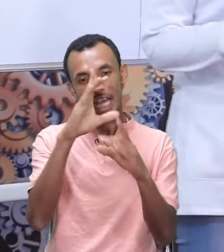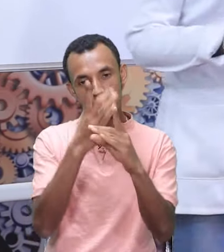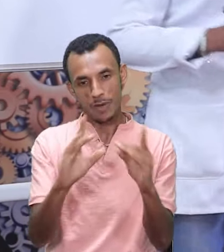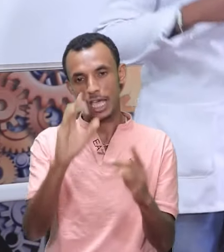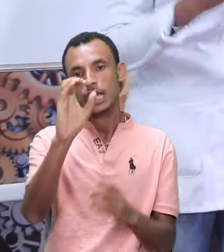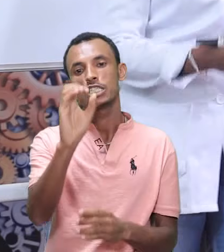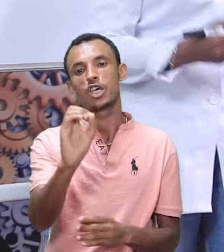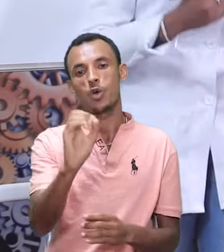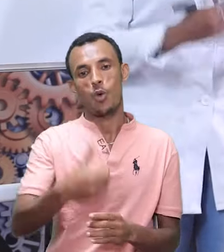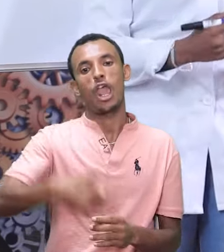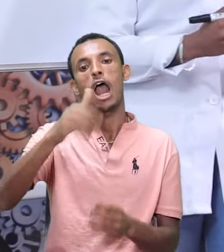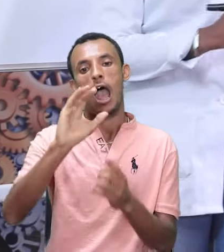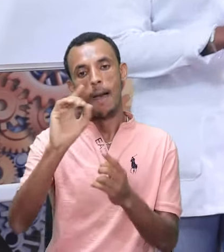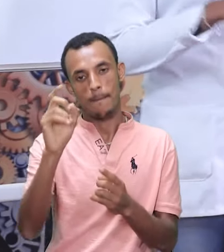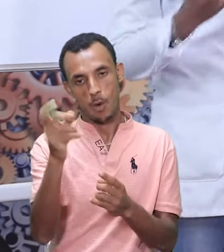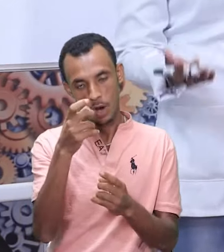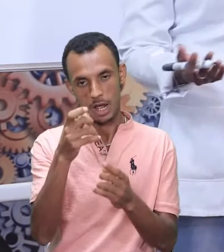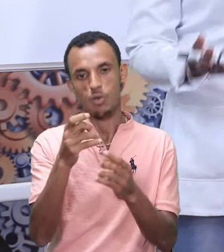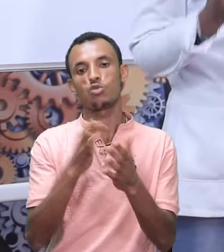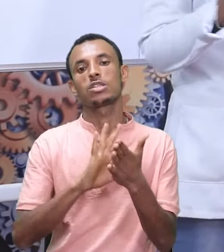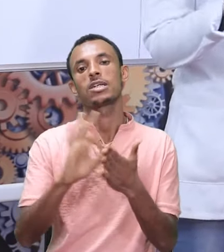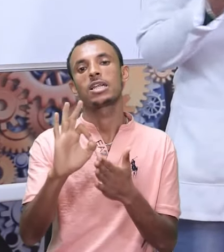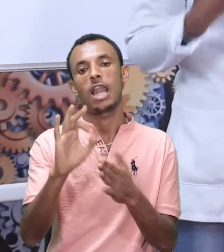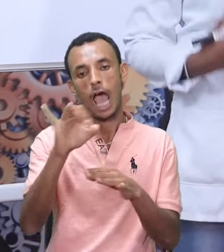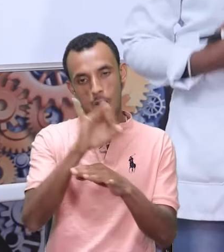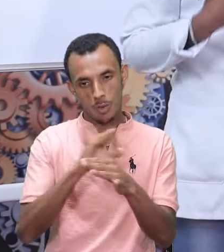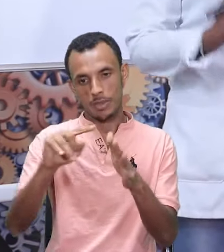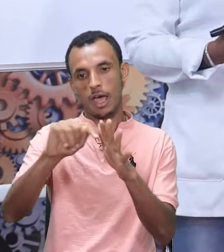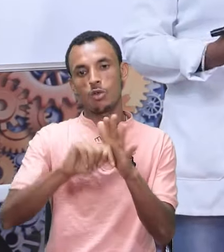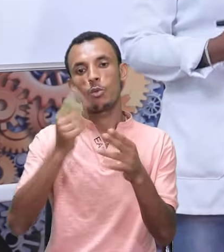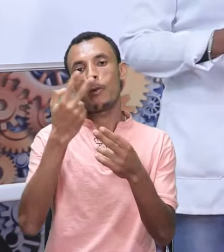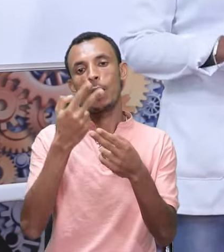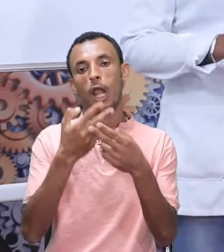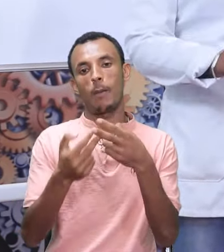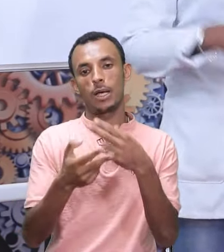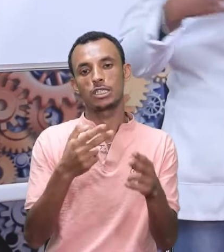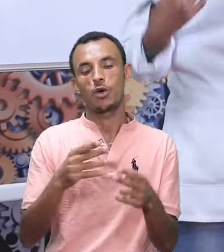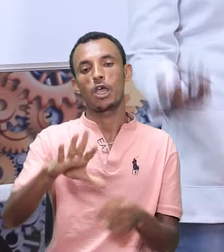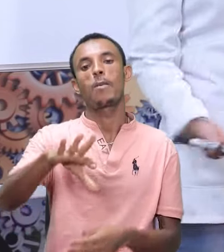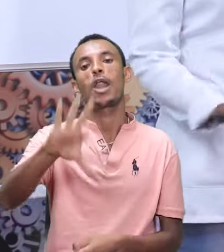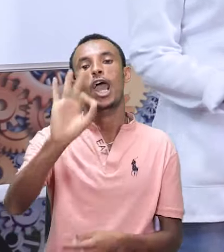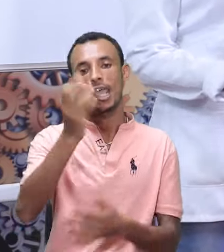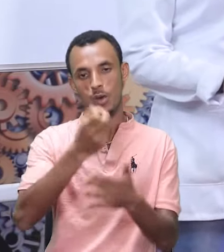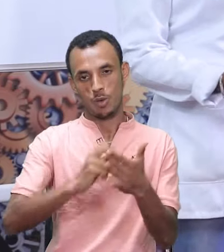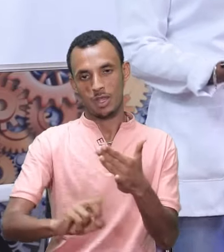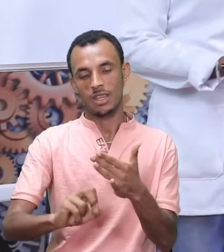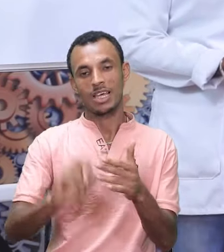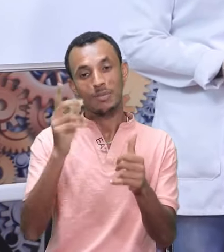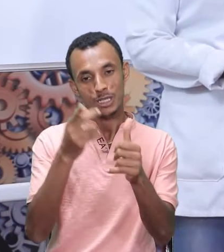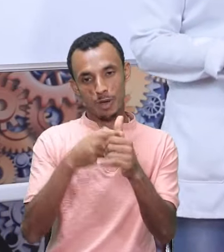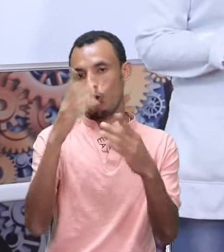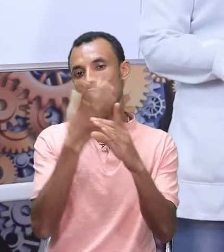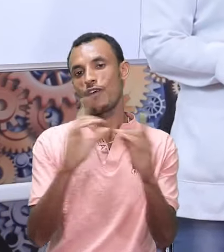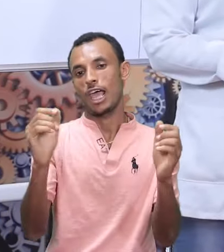ክፍልፋይ ከዜሮ ሌላ በሆነ ቁጥር ለአሉንም ታህቱንም ብናባዛ የምናገኘው ውጤት ከመጀመሪያው